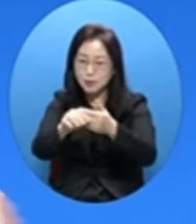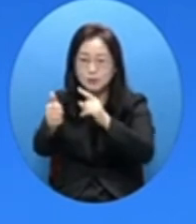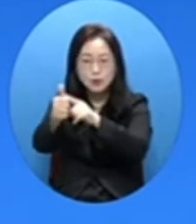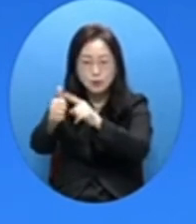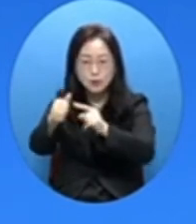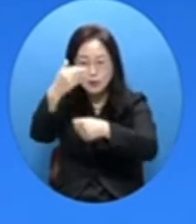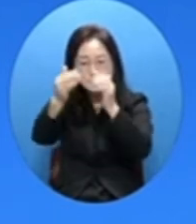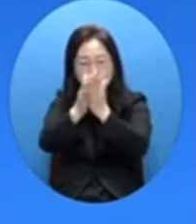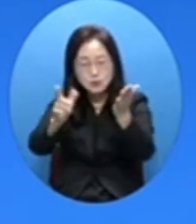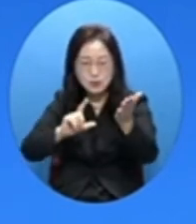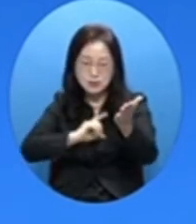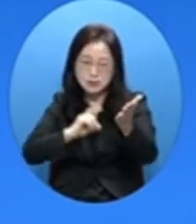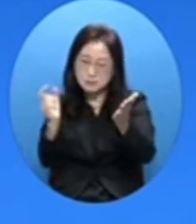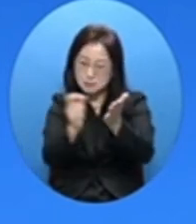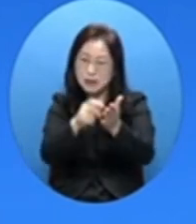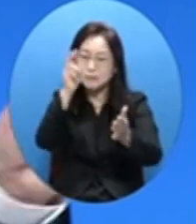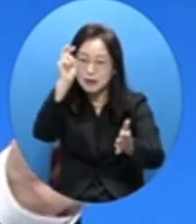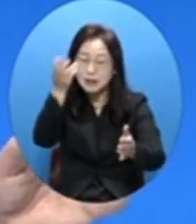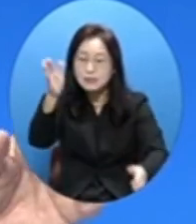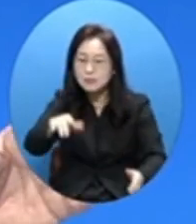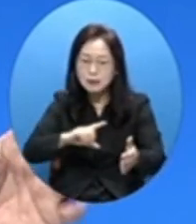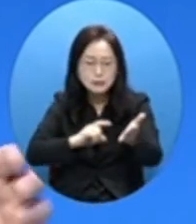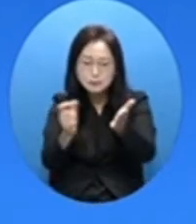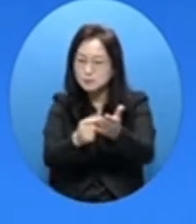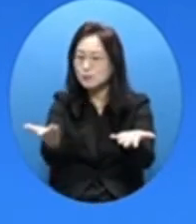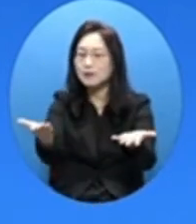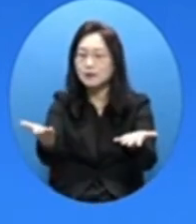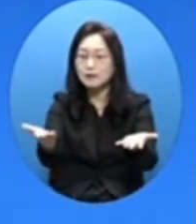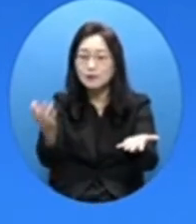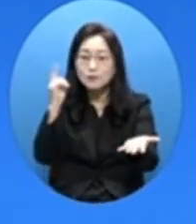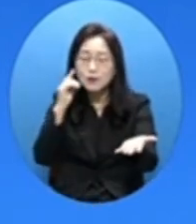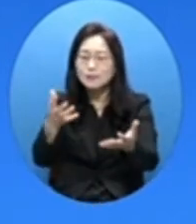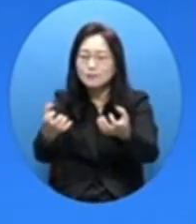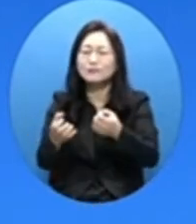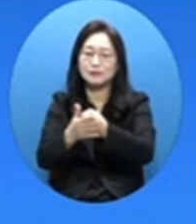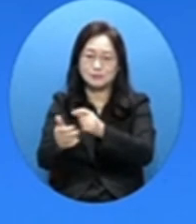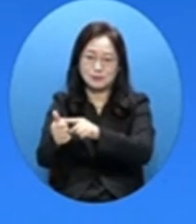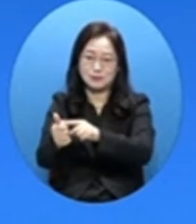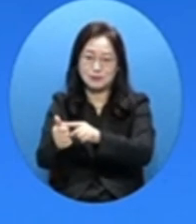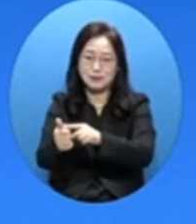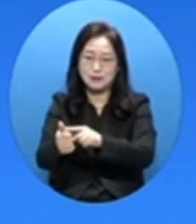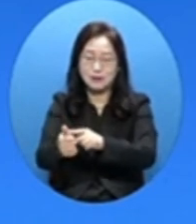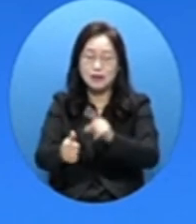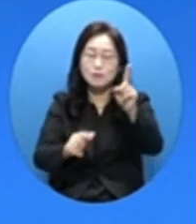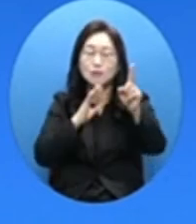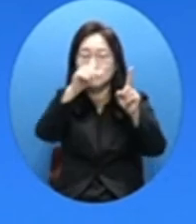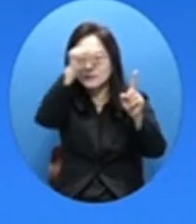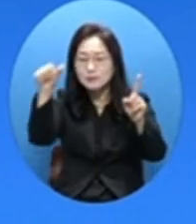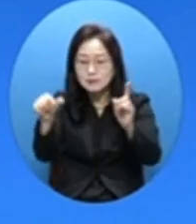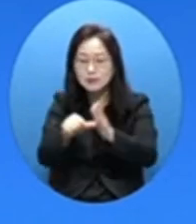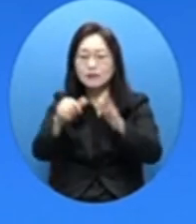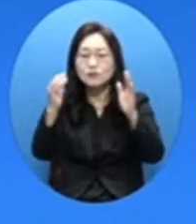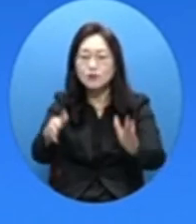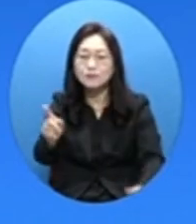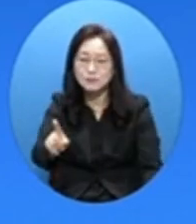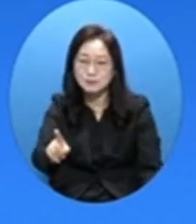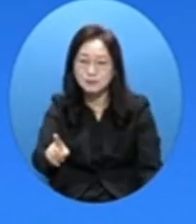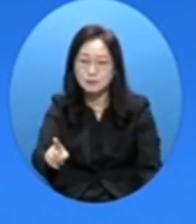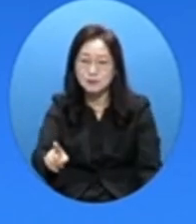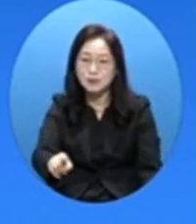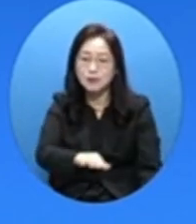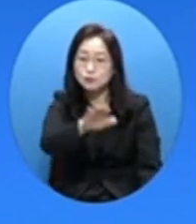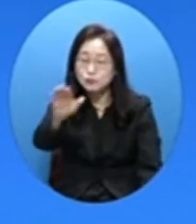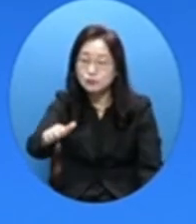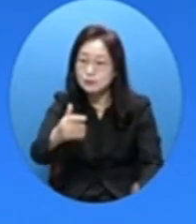텐데 이분은 이름도 없이 그냥 사라져버렸습니다. 여러분, 한 번뿐인 인생입니다. 어떻게 사실 것입니까? 우리가 주님 오실 날 머지않은